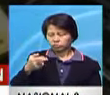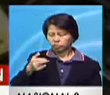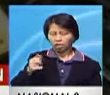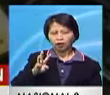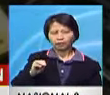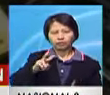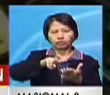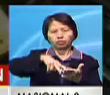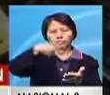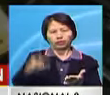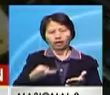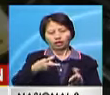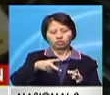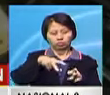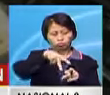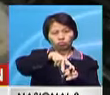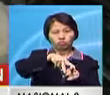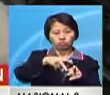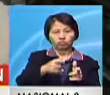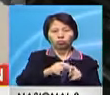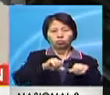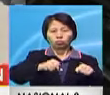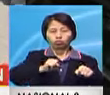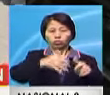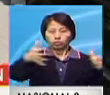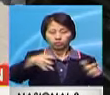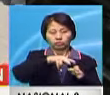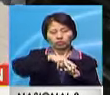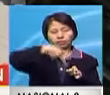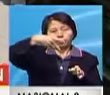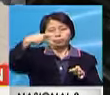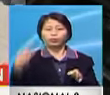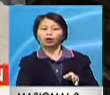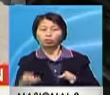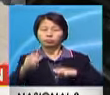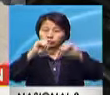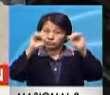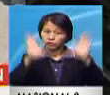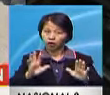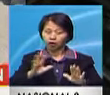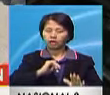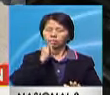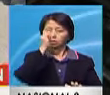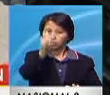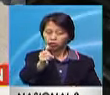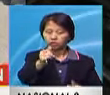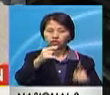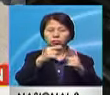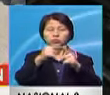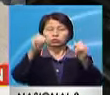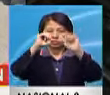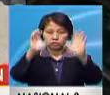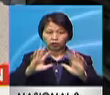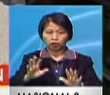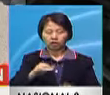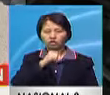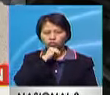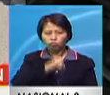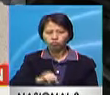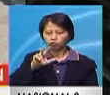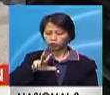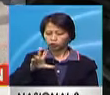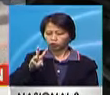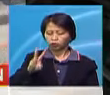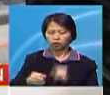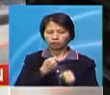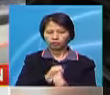dikatakan terjatuh daripada motosikal berkuasa tinggi di Lebuh Raya Gatri, Shah Alam ketika dalam perjalanan ke Shah Alam. Berusia 36